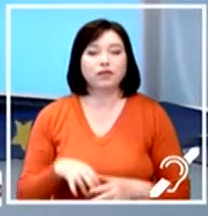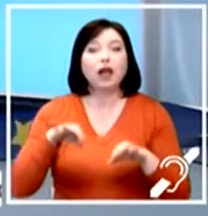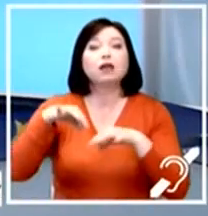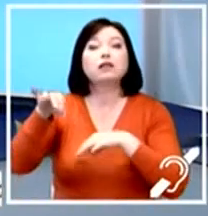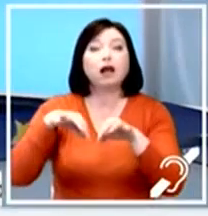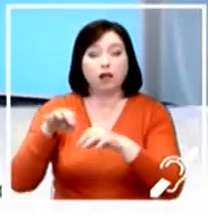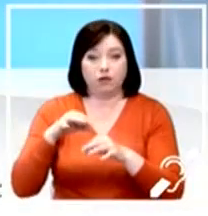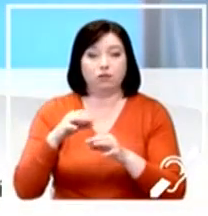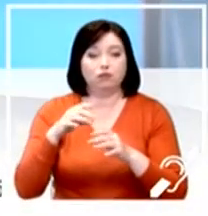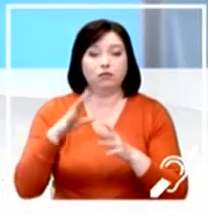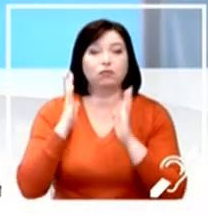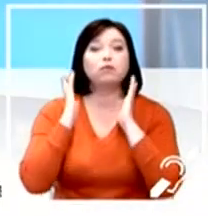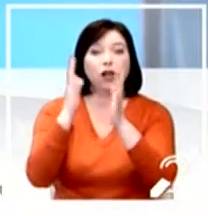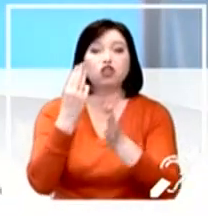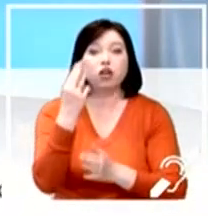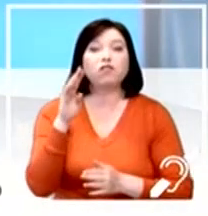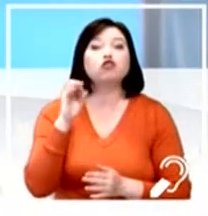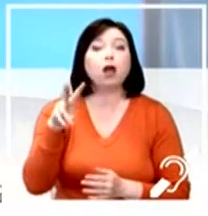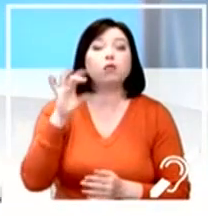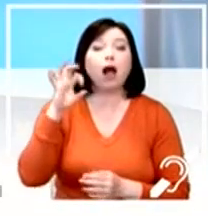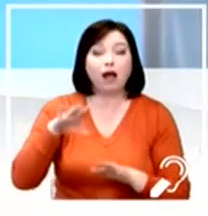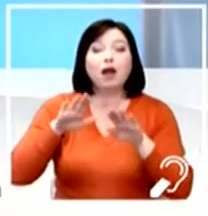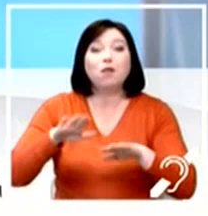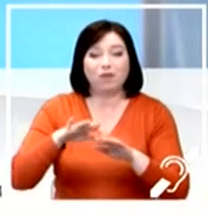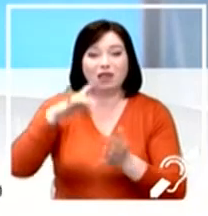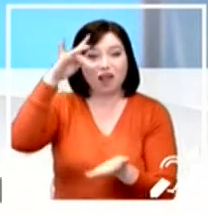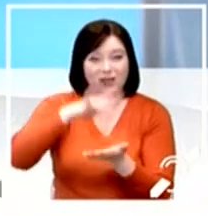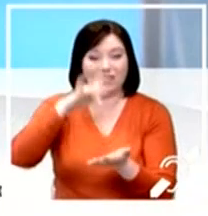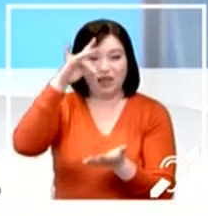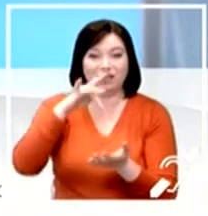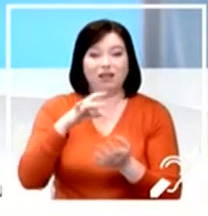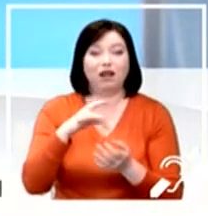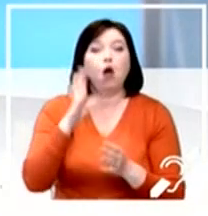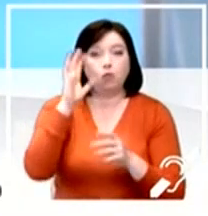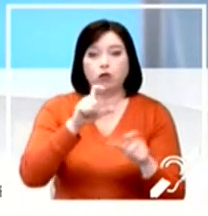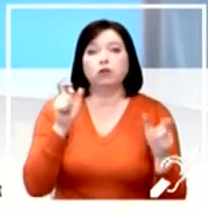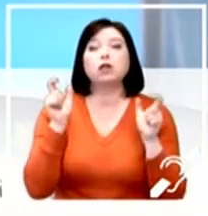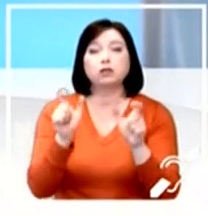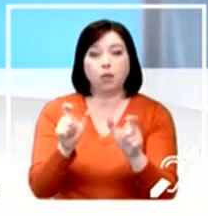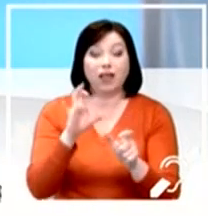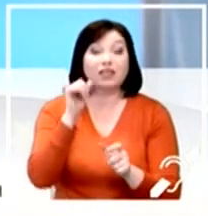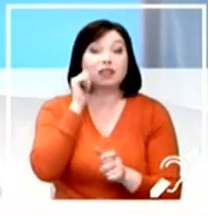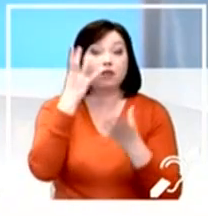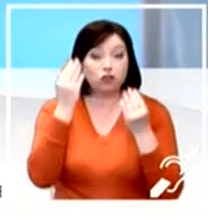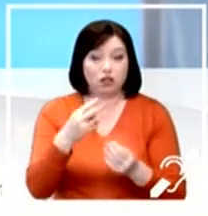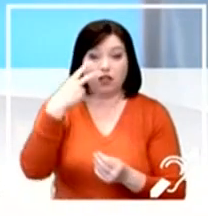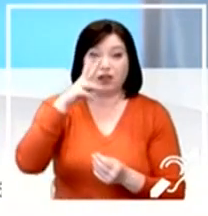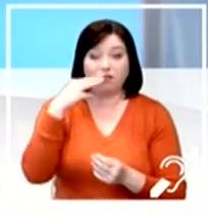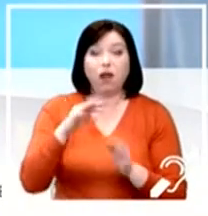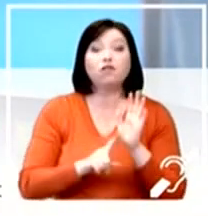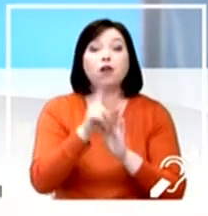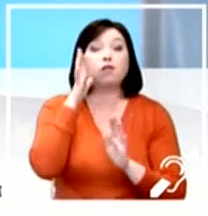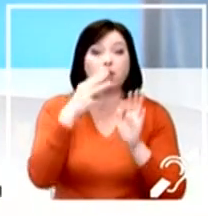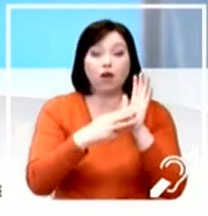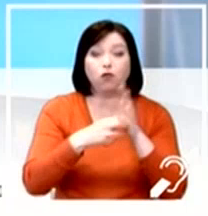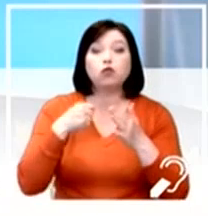Traficul rutier pe bulevardul Ștefan cel Mare în perimetrul pieței Marii Adunări Naționale va fi suspendat de mâine 20 mai de la ora 8